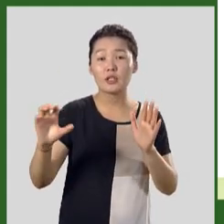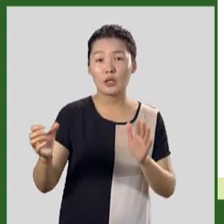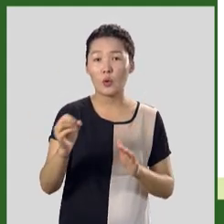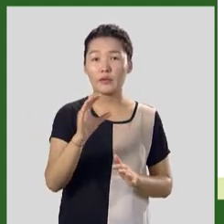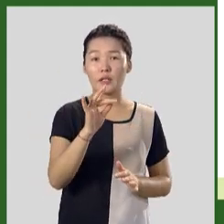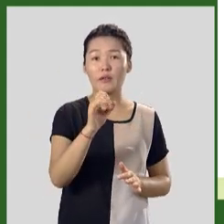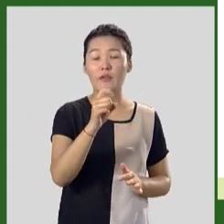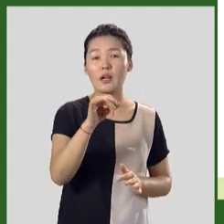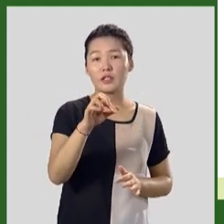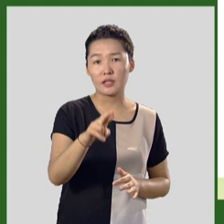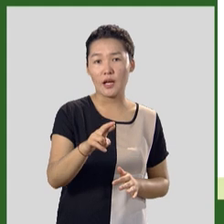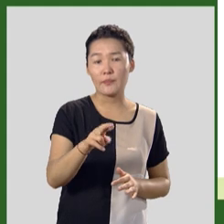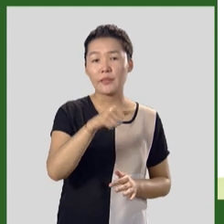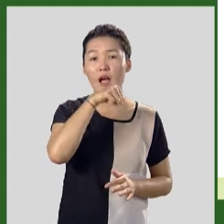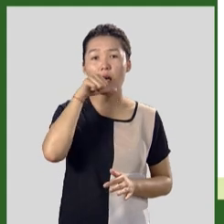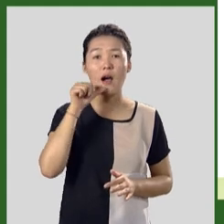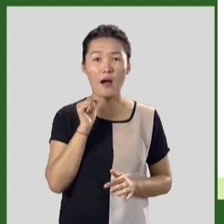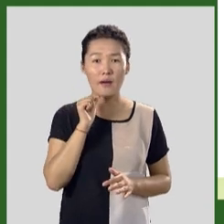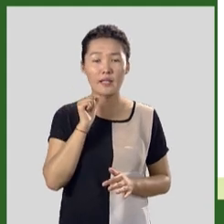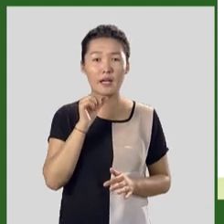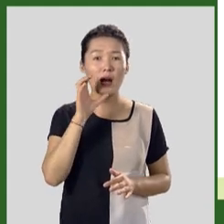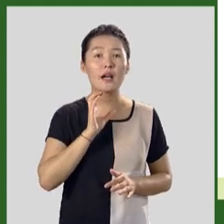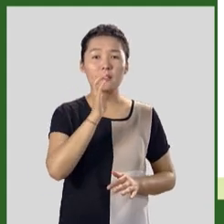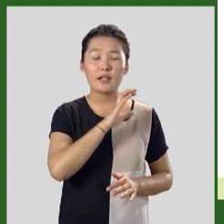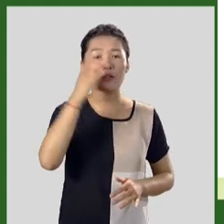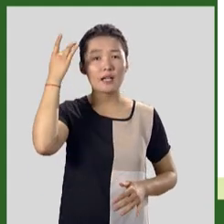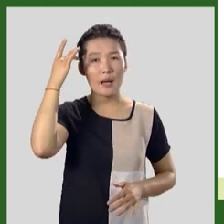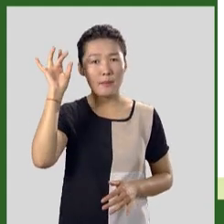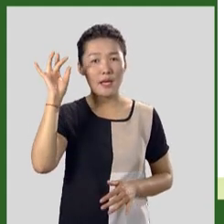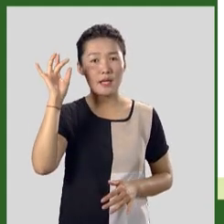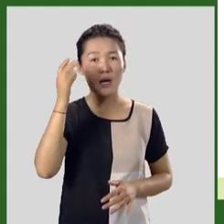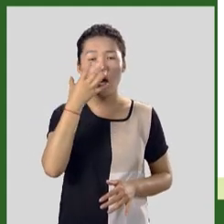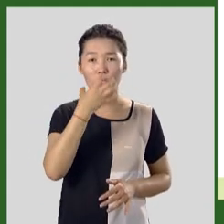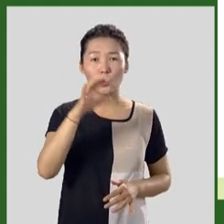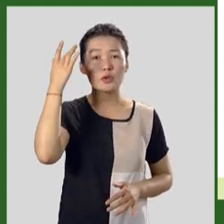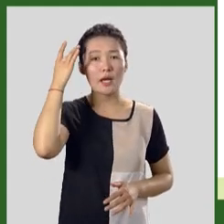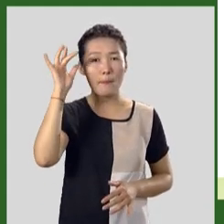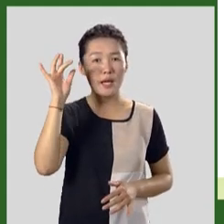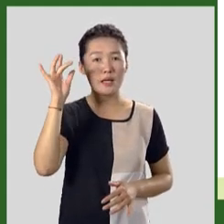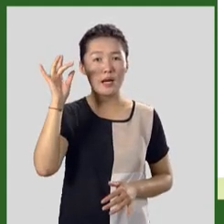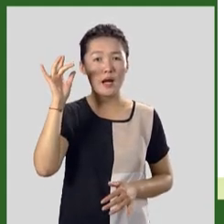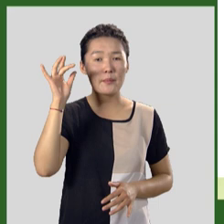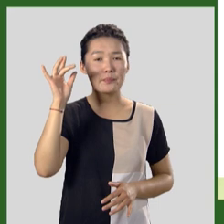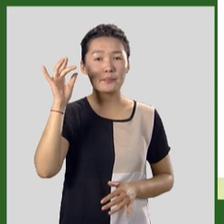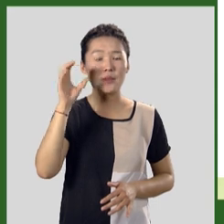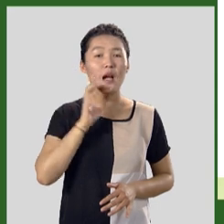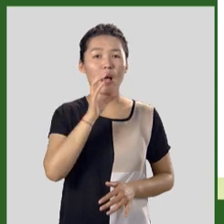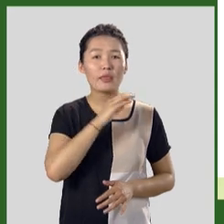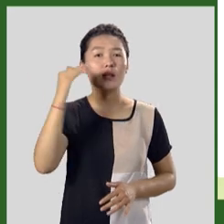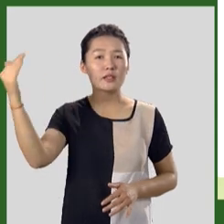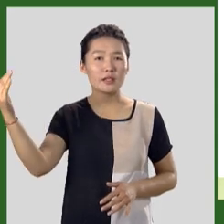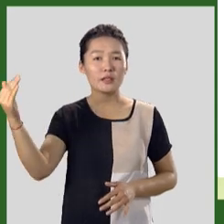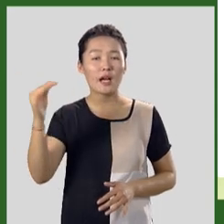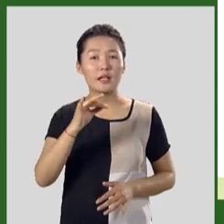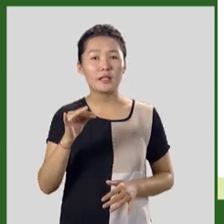Евразия, Африка, Северная Америка, Южная Америка, Антарктида